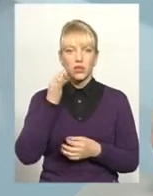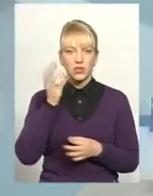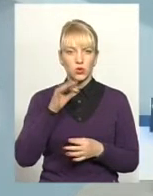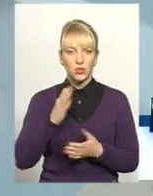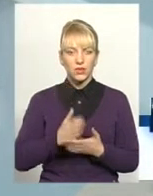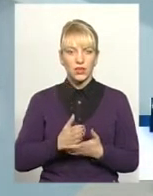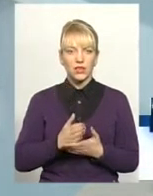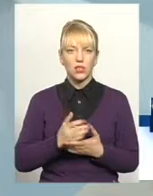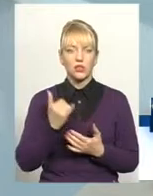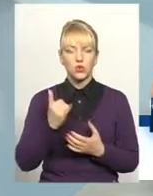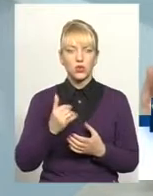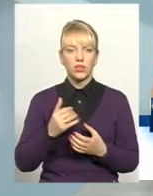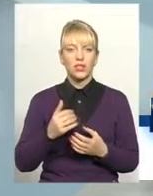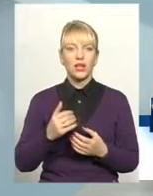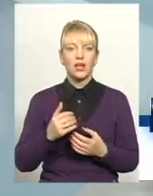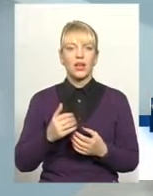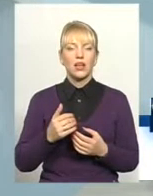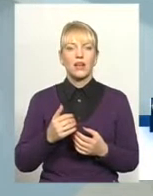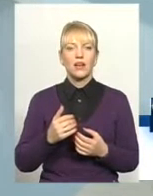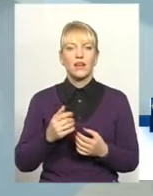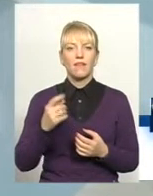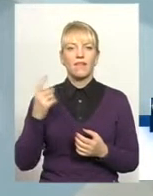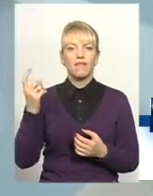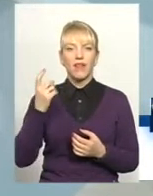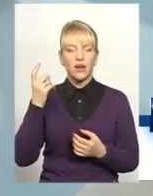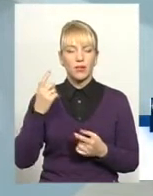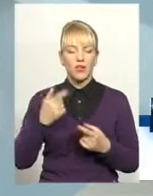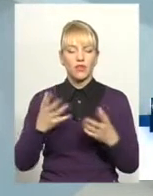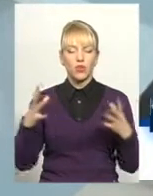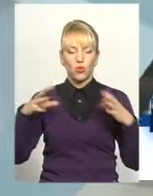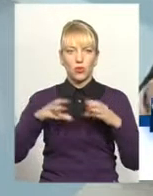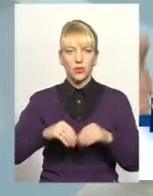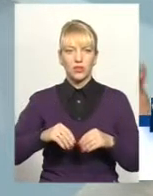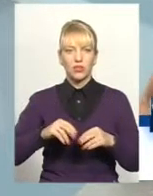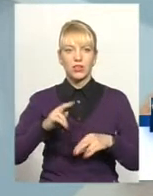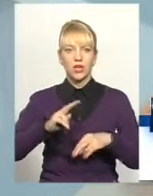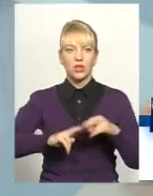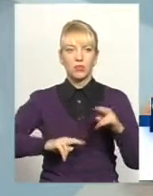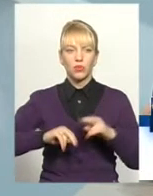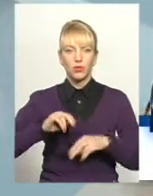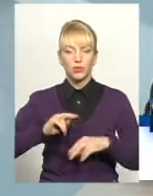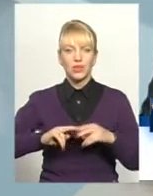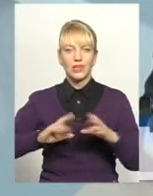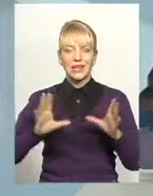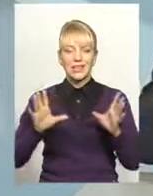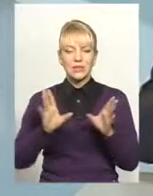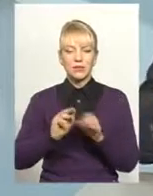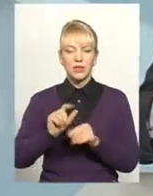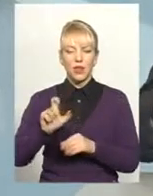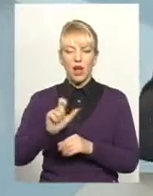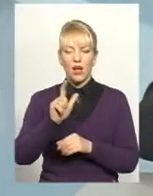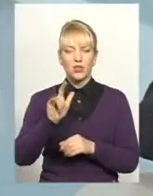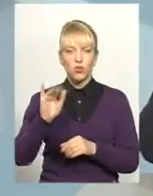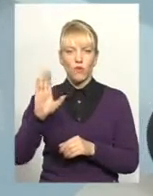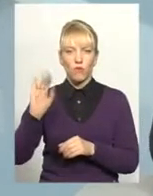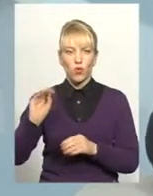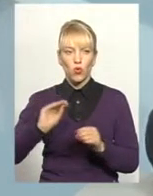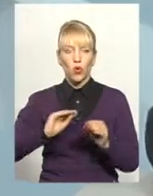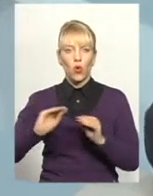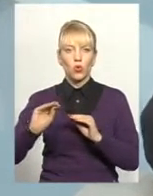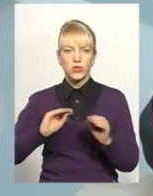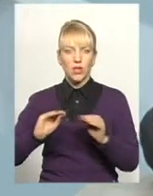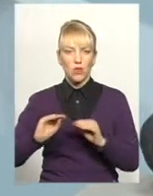Сьогодні фермери об'єднуються, скажімо, будують спільну біогазову установку на кілька господарств, тому що одному це складно